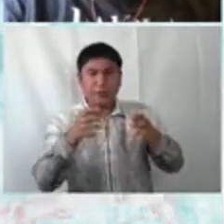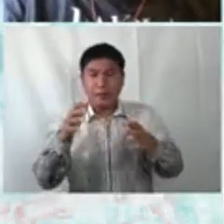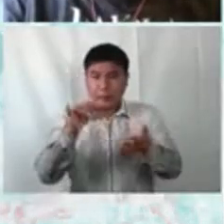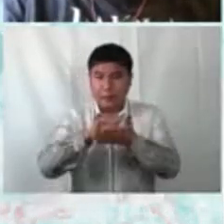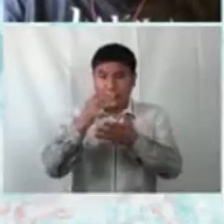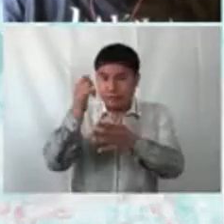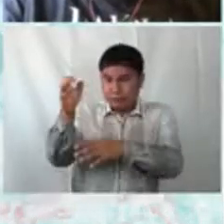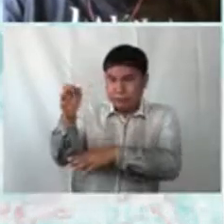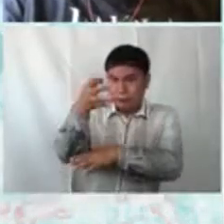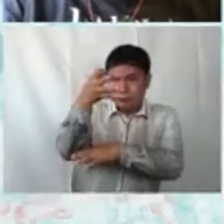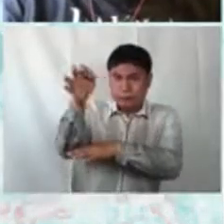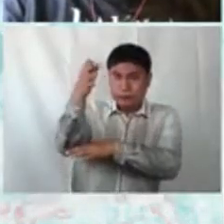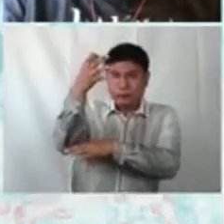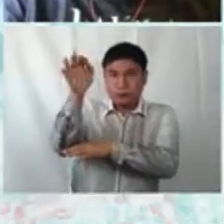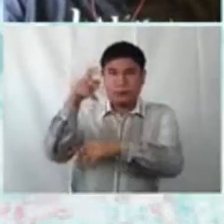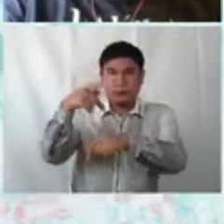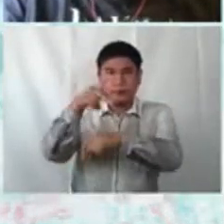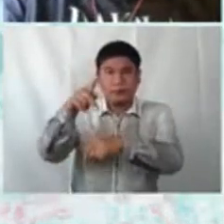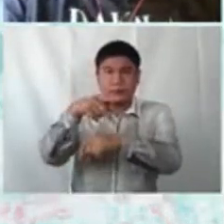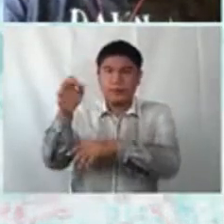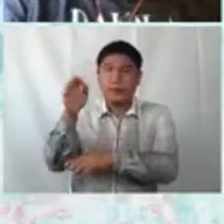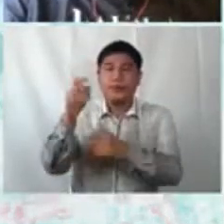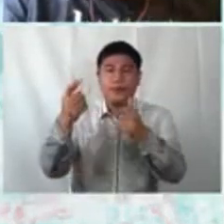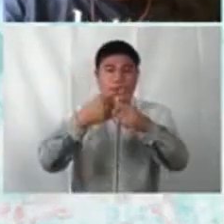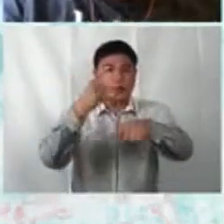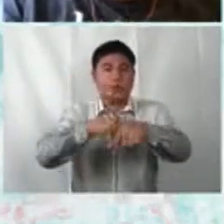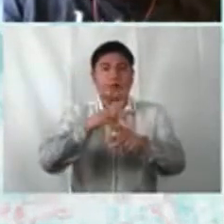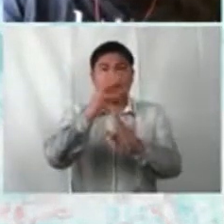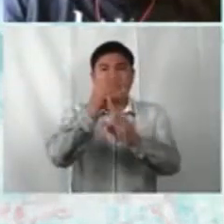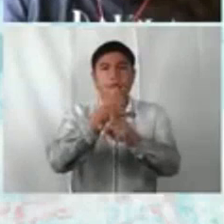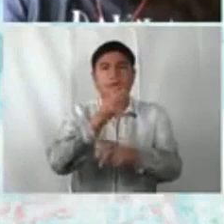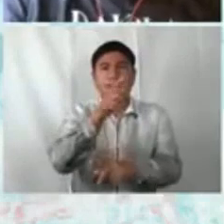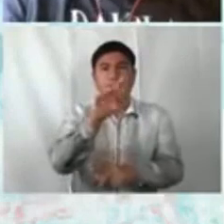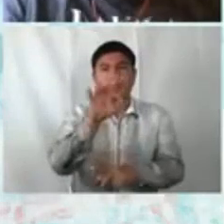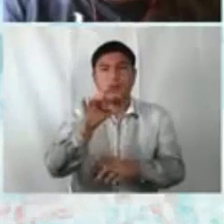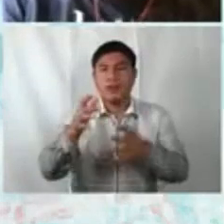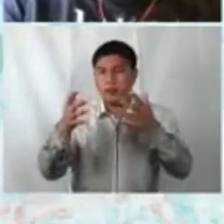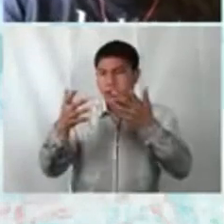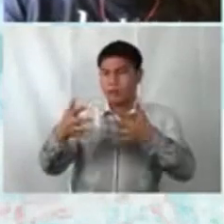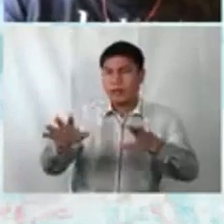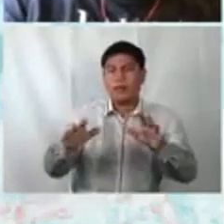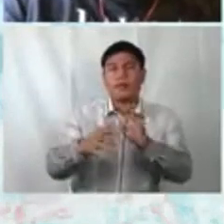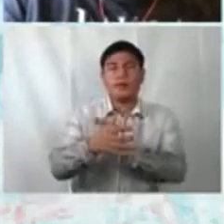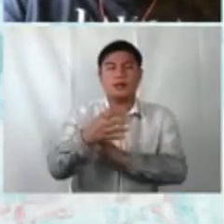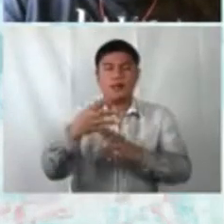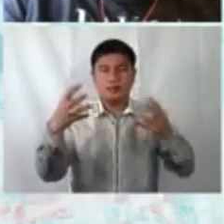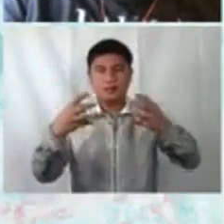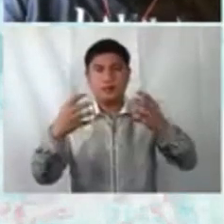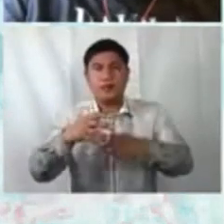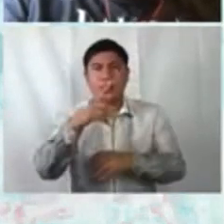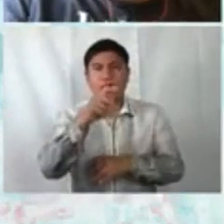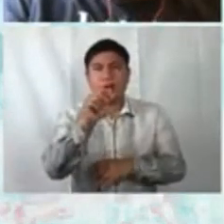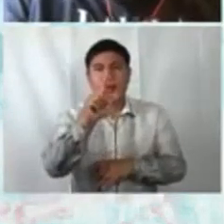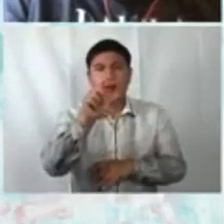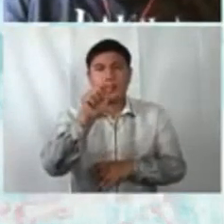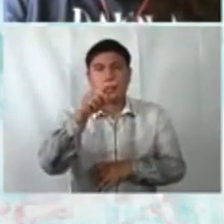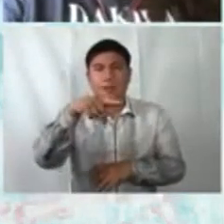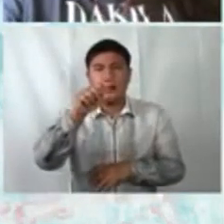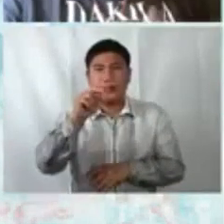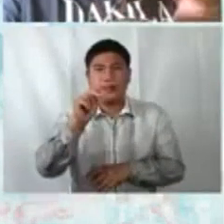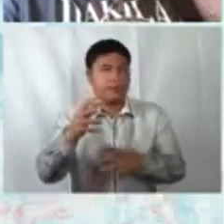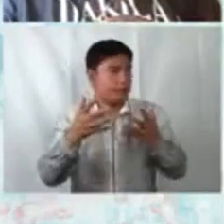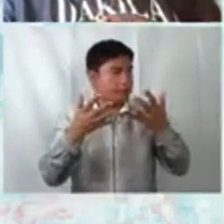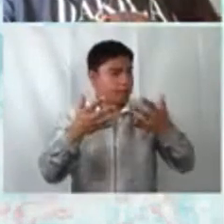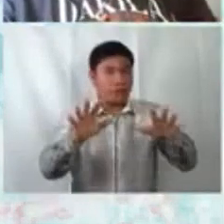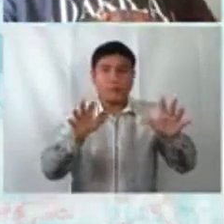ating watawat ng Pilipinas sa unang pagkakataon, May 28, after the Battle of Alapan. Ano? Na-explain na natin yan